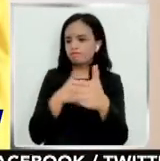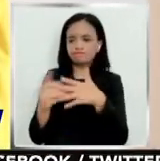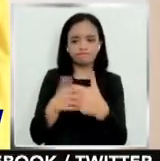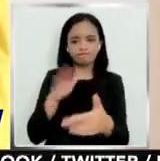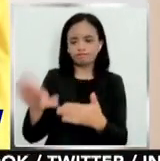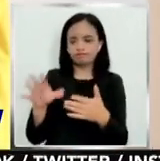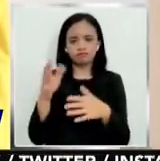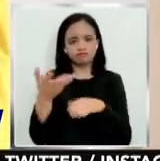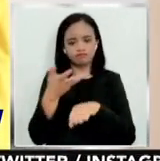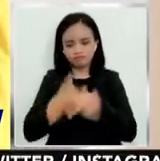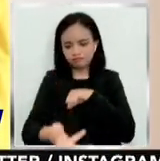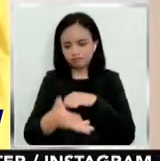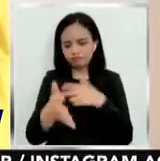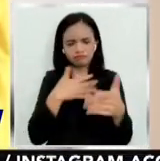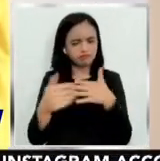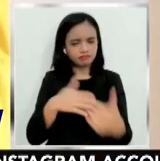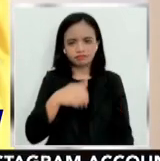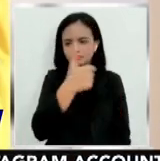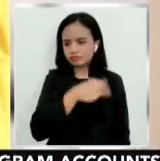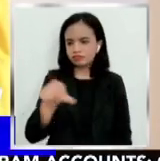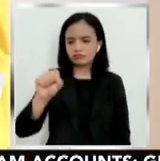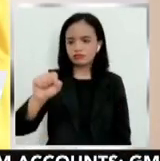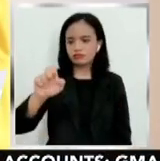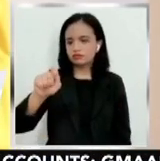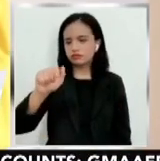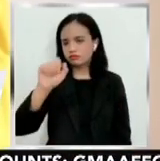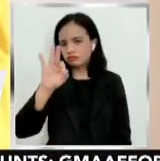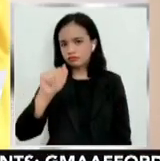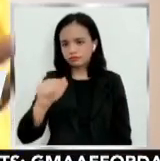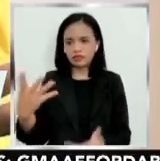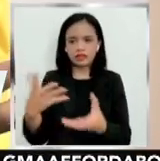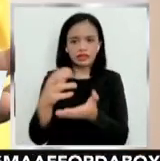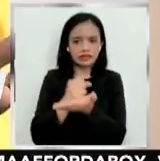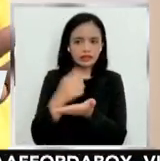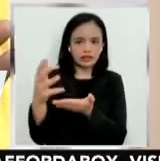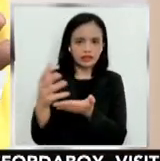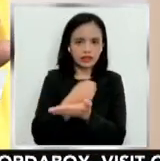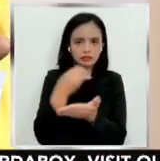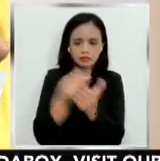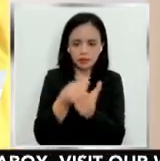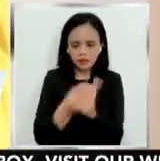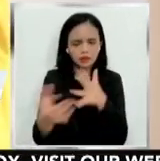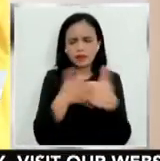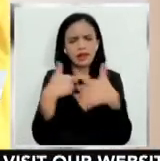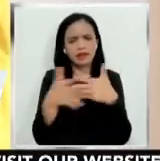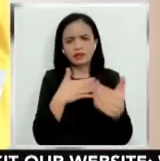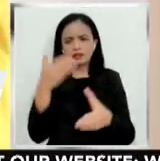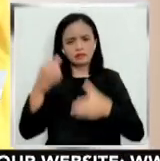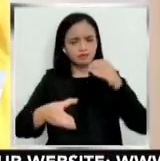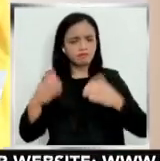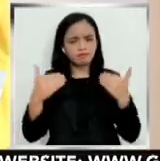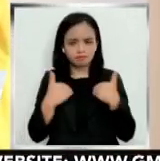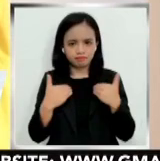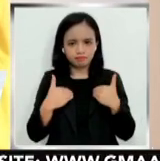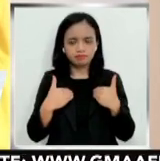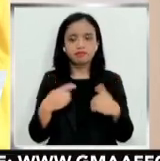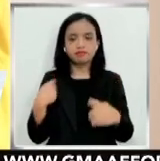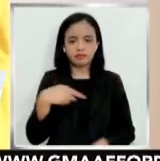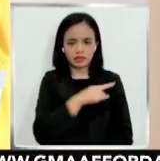estafa, large-scale estafa, qualified theft, or whatever cases they are, we will help